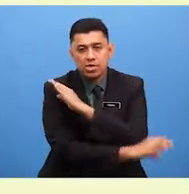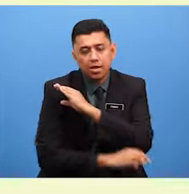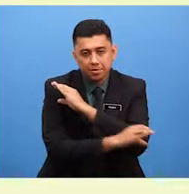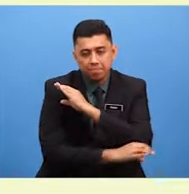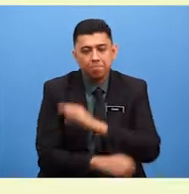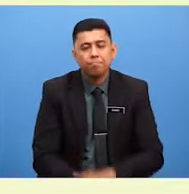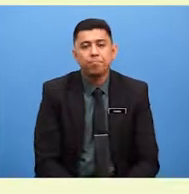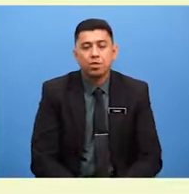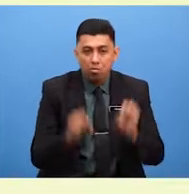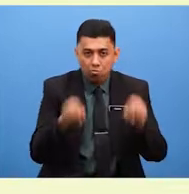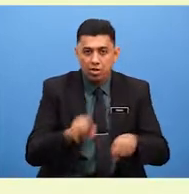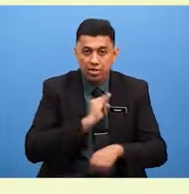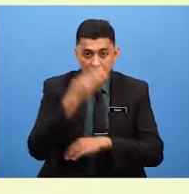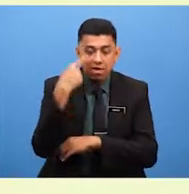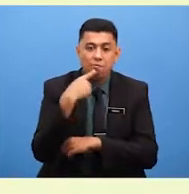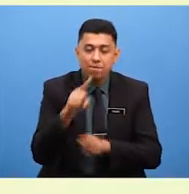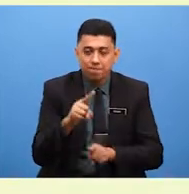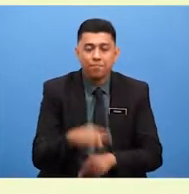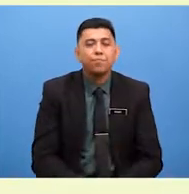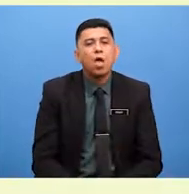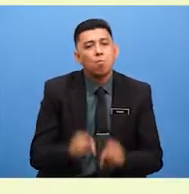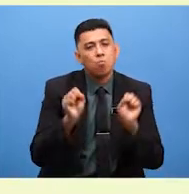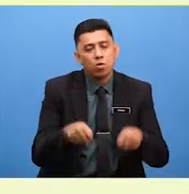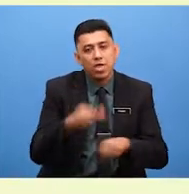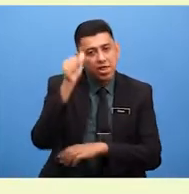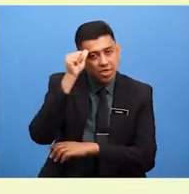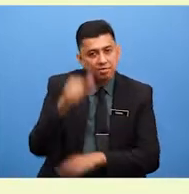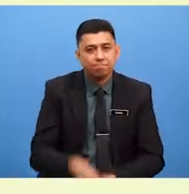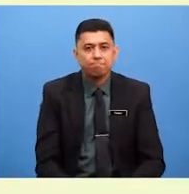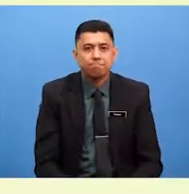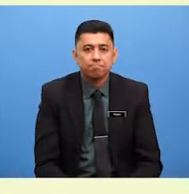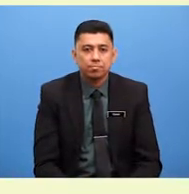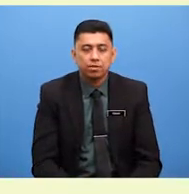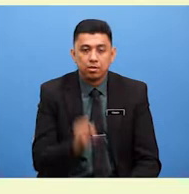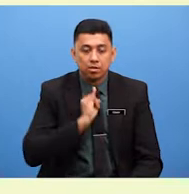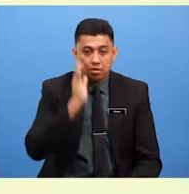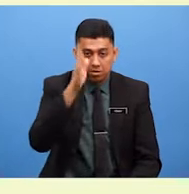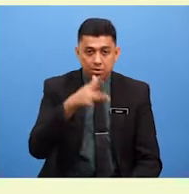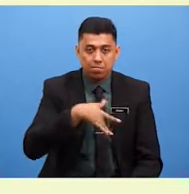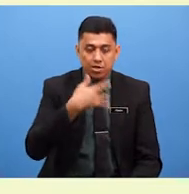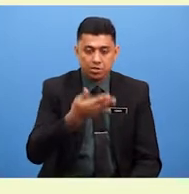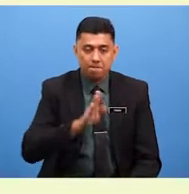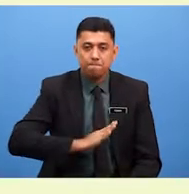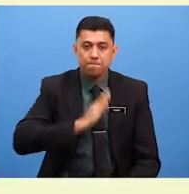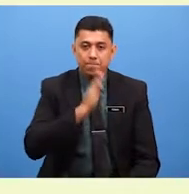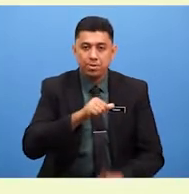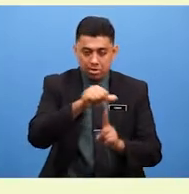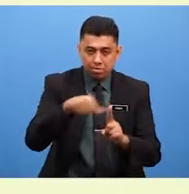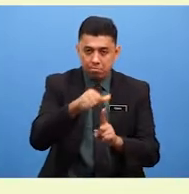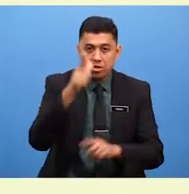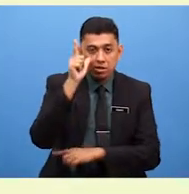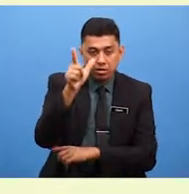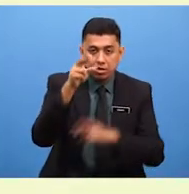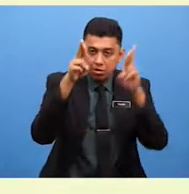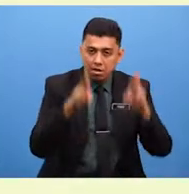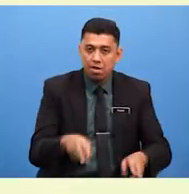rukun negara. Boleh saya jawab, cikgu? Boleh. Saya akan berasa bangga apabila